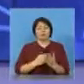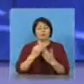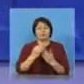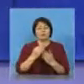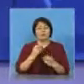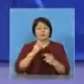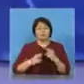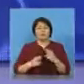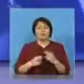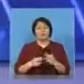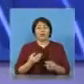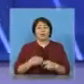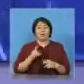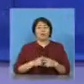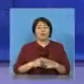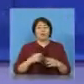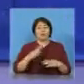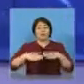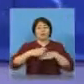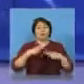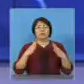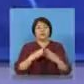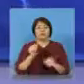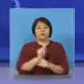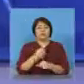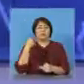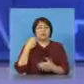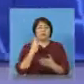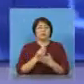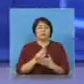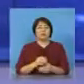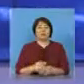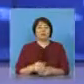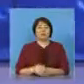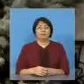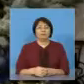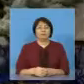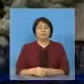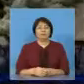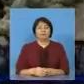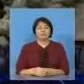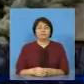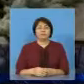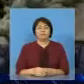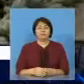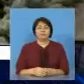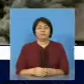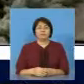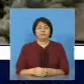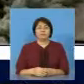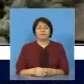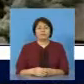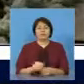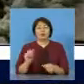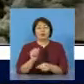есептен шығарылады. Бұған жер, мүлік немесе көлік қарызы бар адамдар жатады. Және де